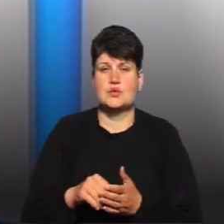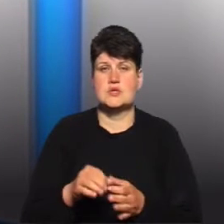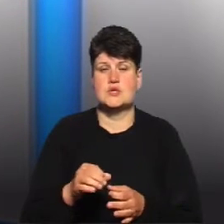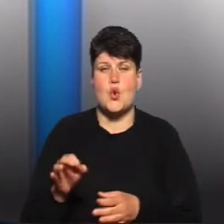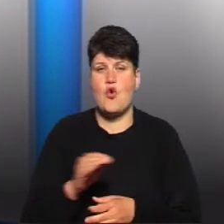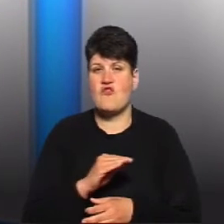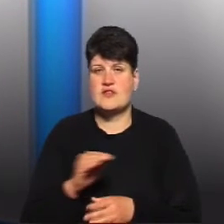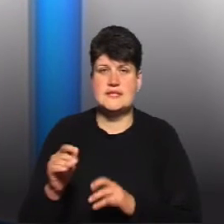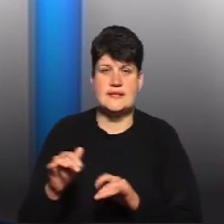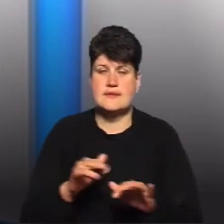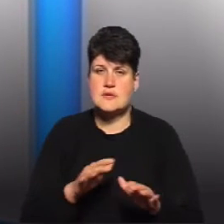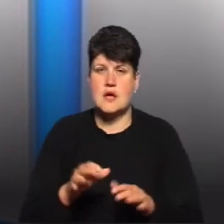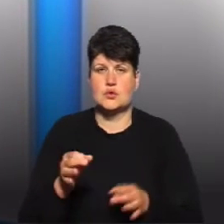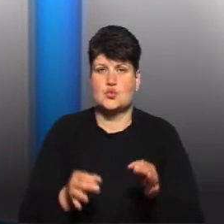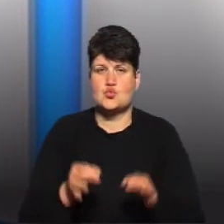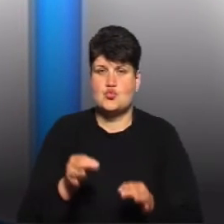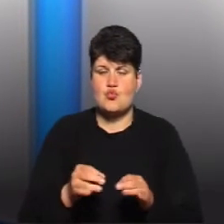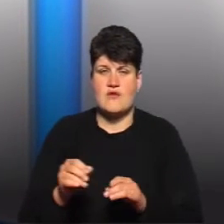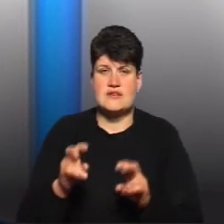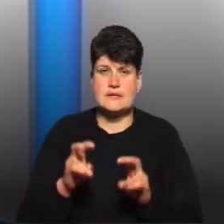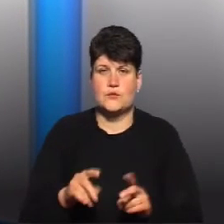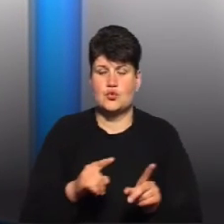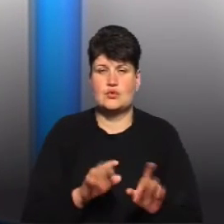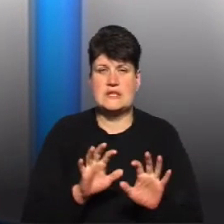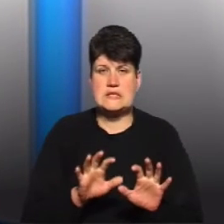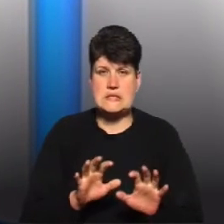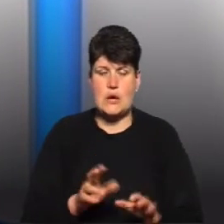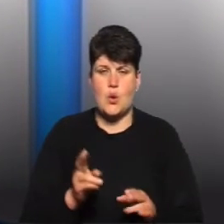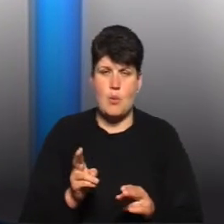тут є закон їх, скажімо так, позбавляє